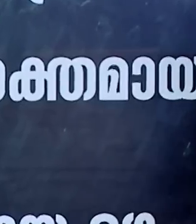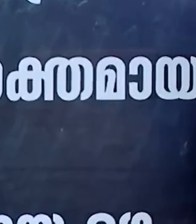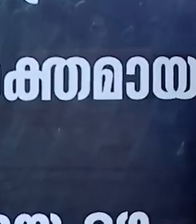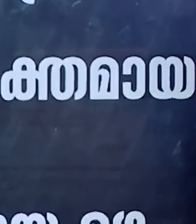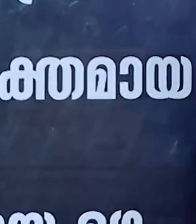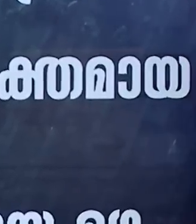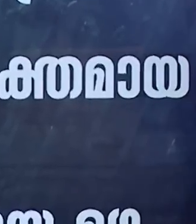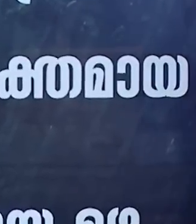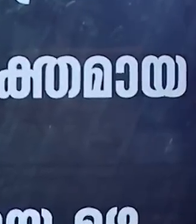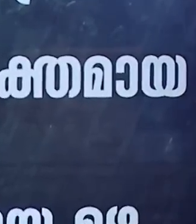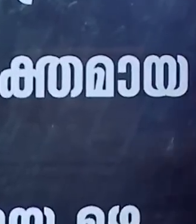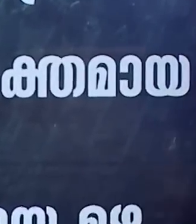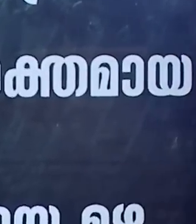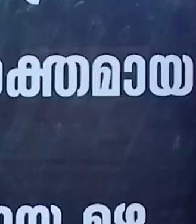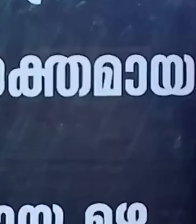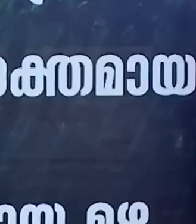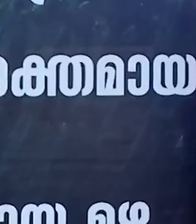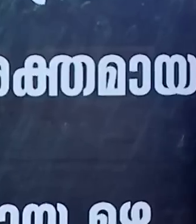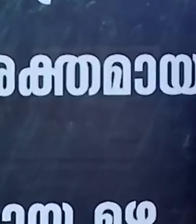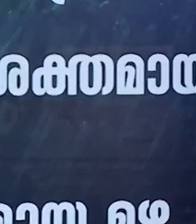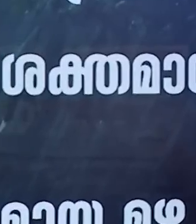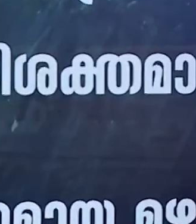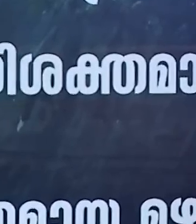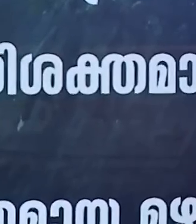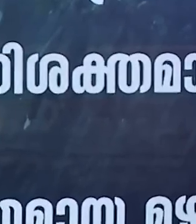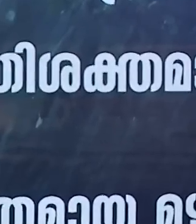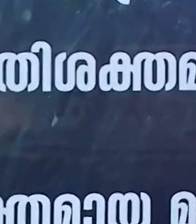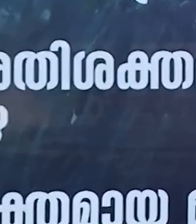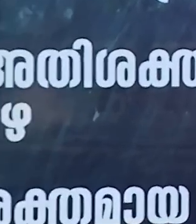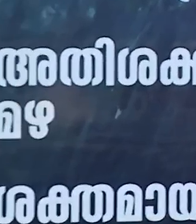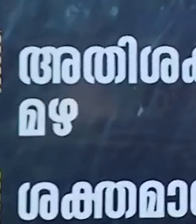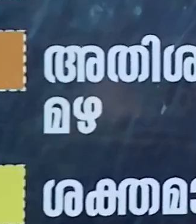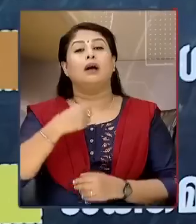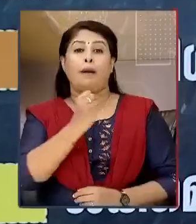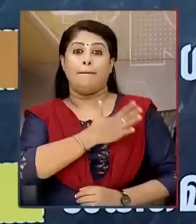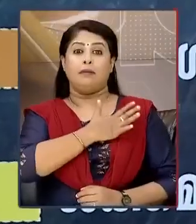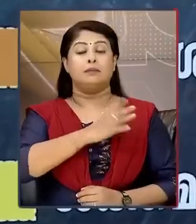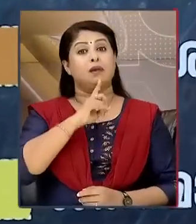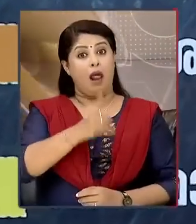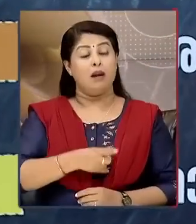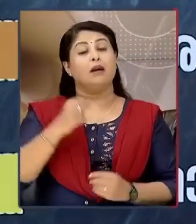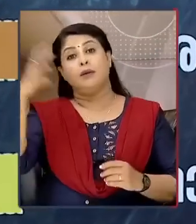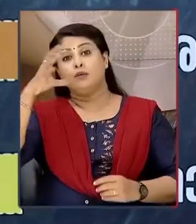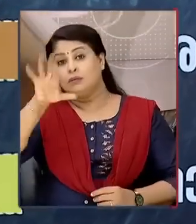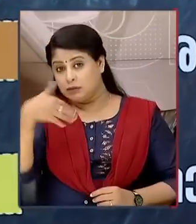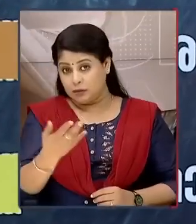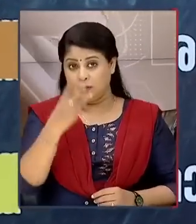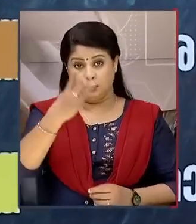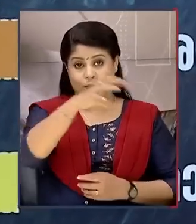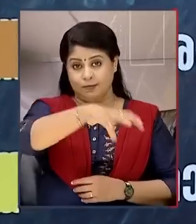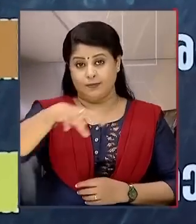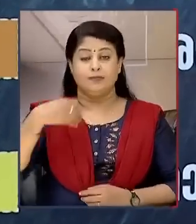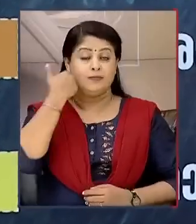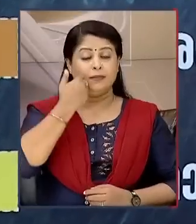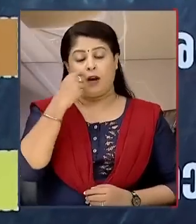ദിവിഷ് സംസ്ഥാനത്ത് ഇന്ന് ഉച്ചവരെ എവിടെയും ഒരു മുന്നറിയിപ്പും ഉണ്ടായിരുന്നില്ല, എല്ലാം ഗ്രീൻ അലേർട്ടായിരുന്നു. പക്ഷേ ഇന്ന് ഉച്ചയ്ക്ക് ശേഷം തന്നെ 3 ജില്ലകളാണ് യെല്ലോ അലേർട്ട്